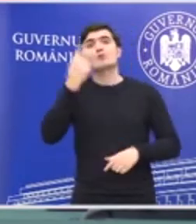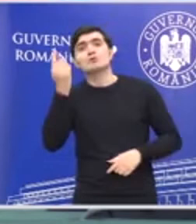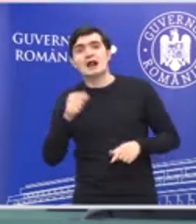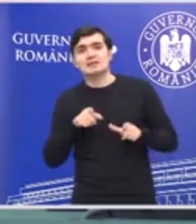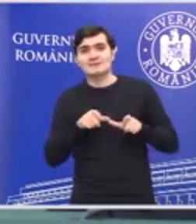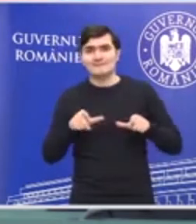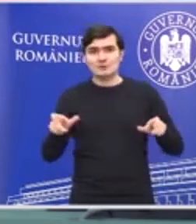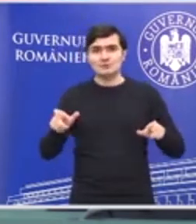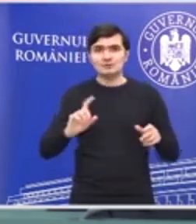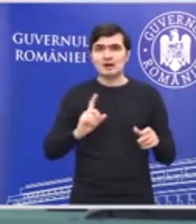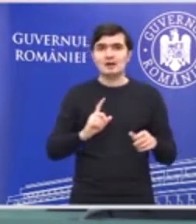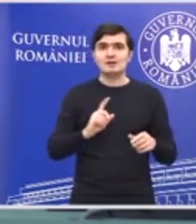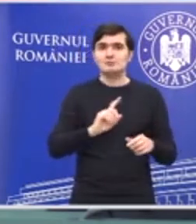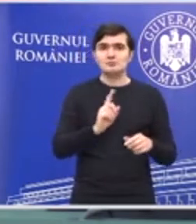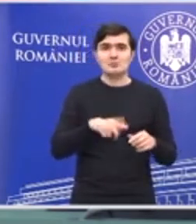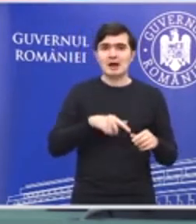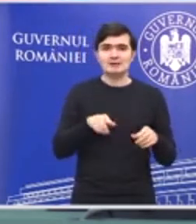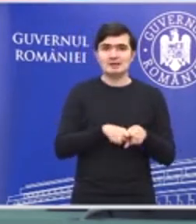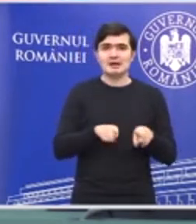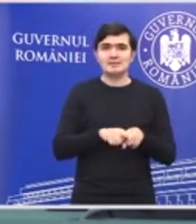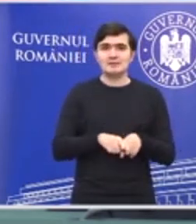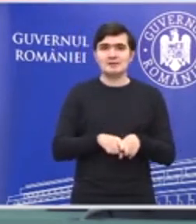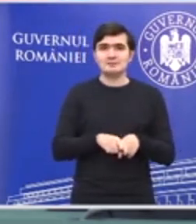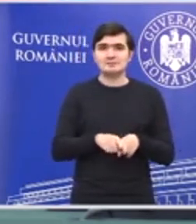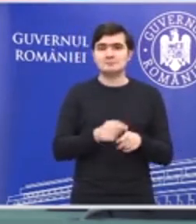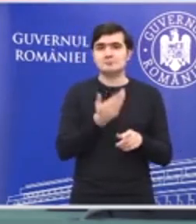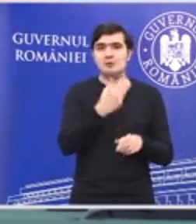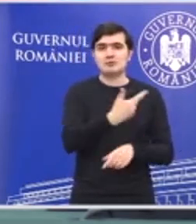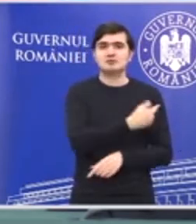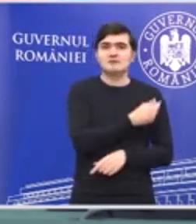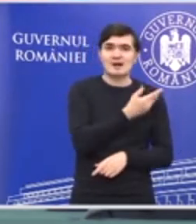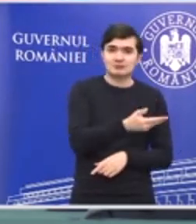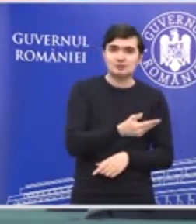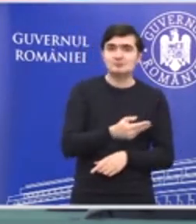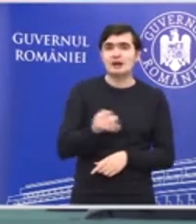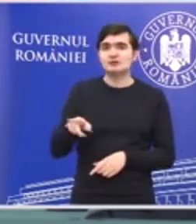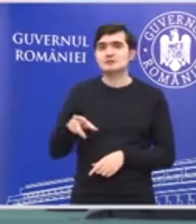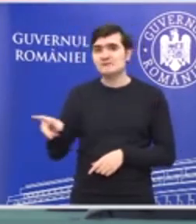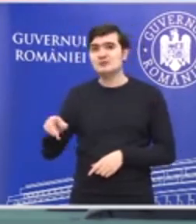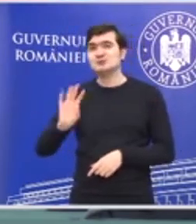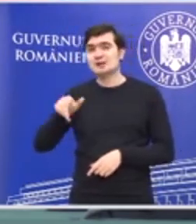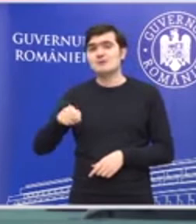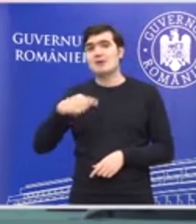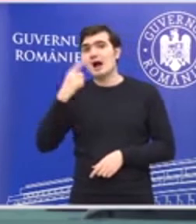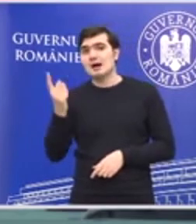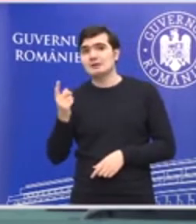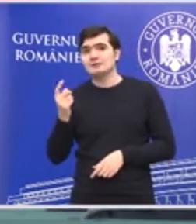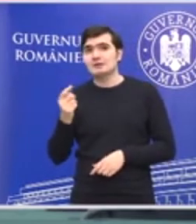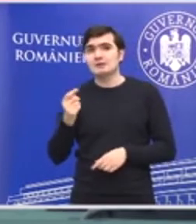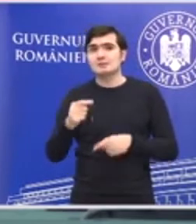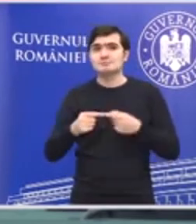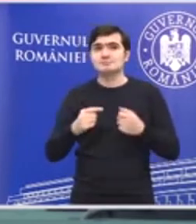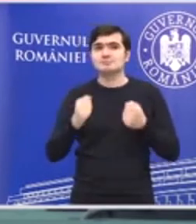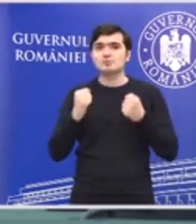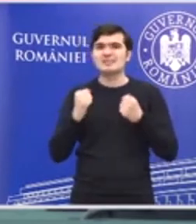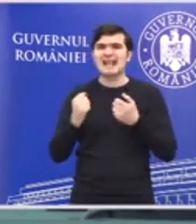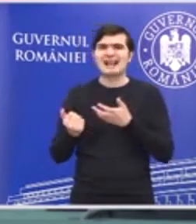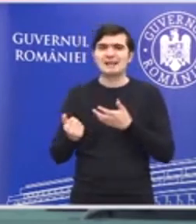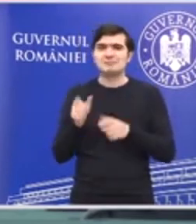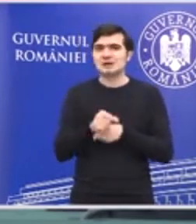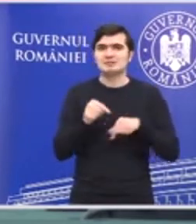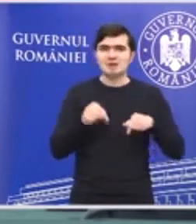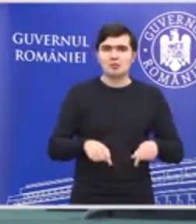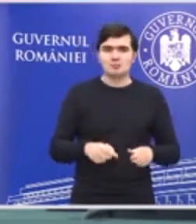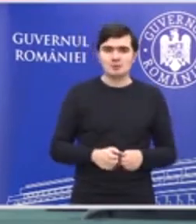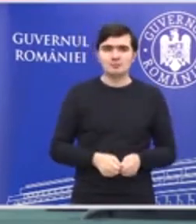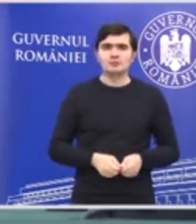la vaccinuri și care va avea o contagiozitate și o virulență diferită față de ce avem circulant la acest moment. Cu cât numărul